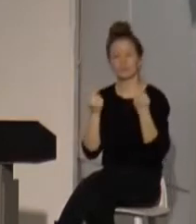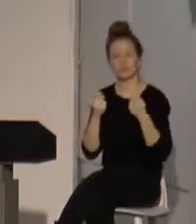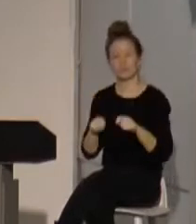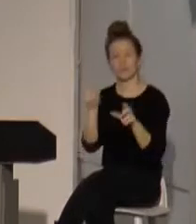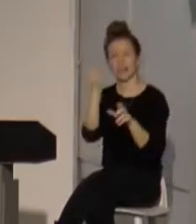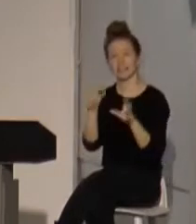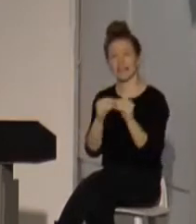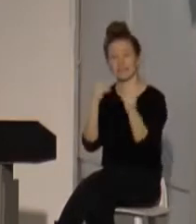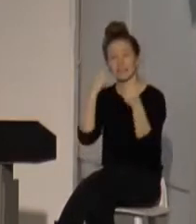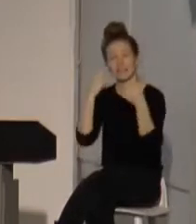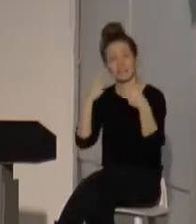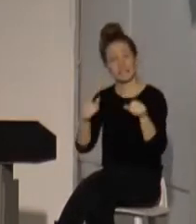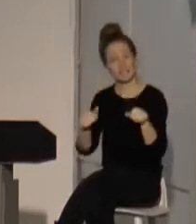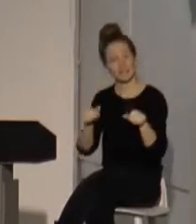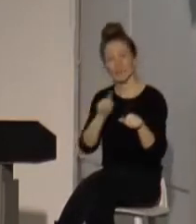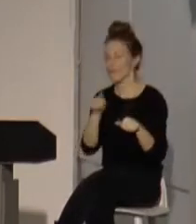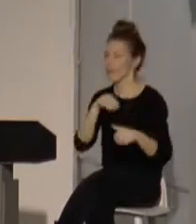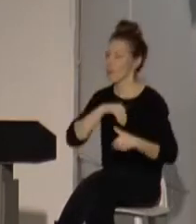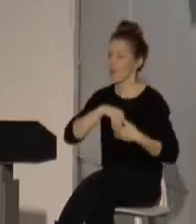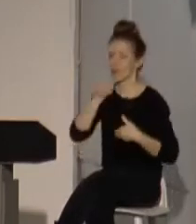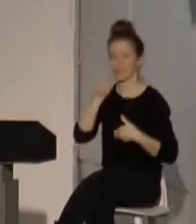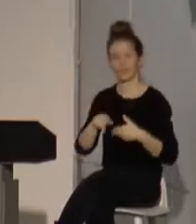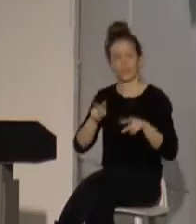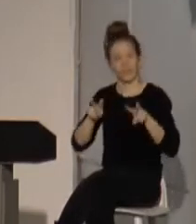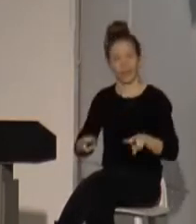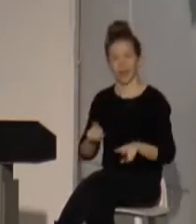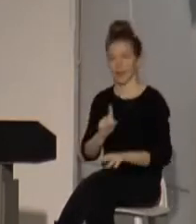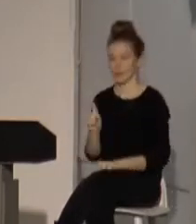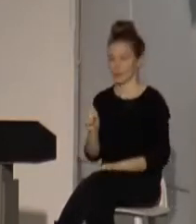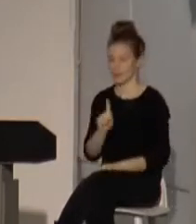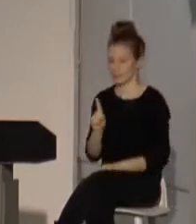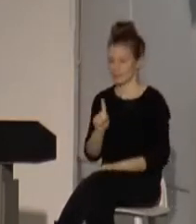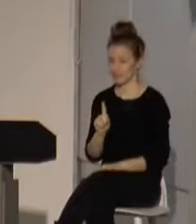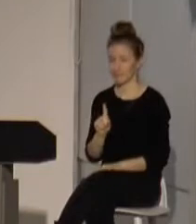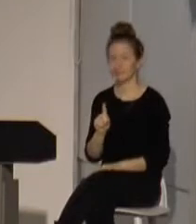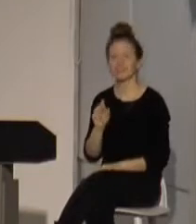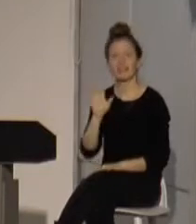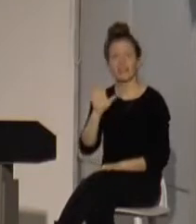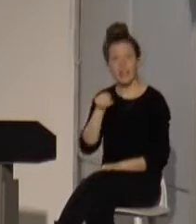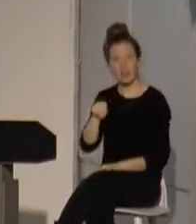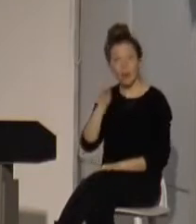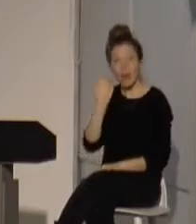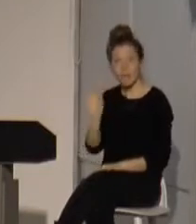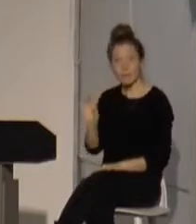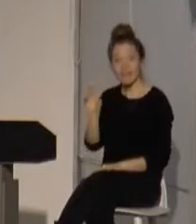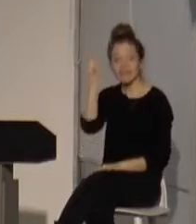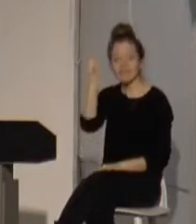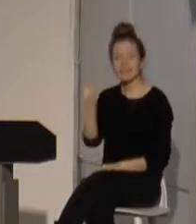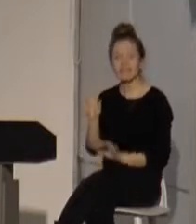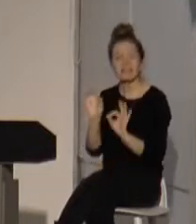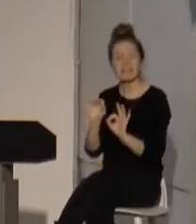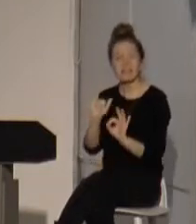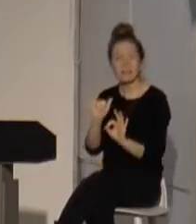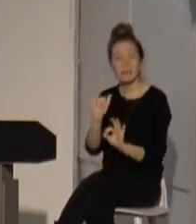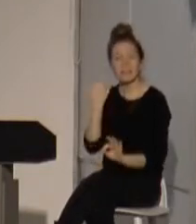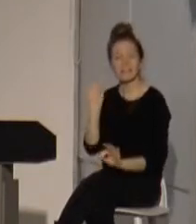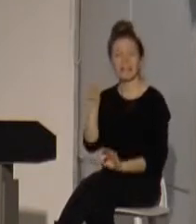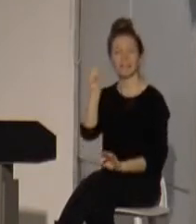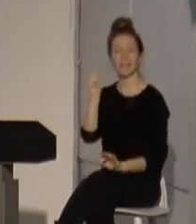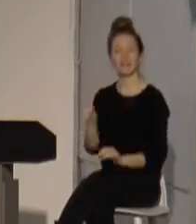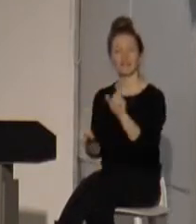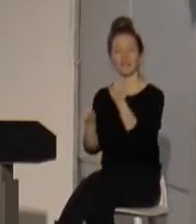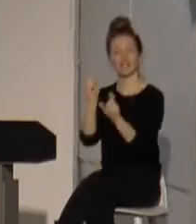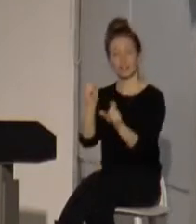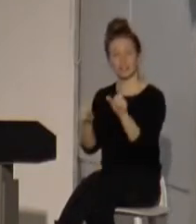הסטיגמה איננו אנושי לחלוטין. גם כאן הפגיעה היא בעצם באנושיות, בהנחה שמדובר בכלל